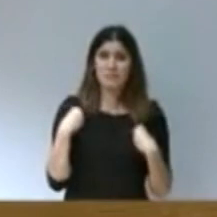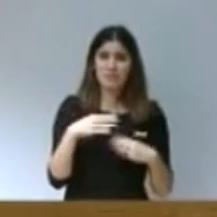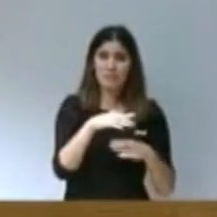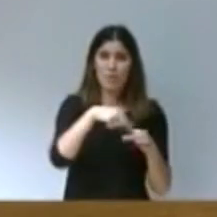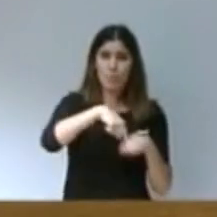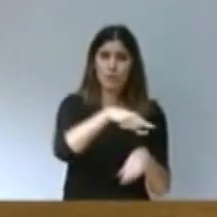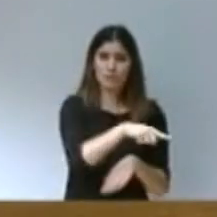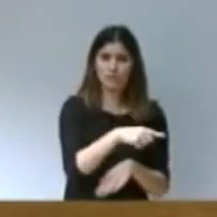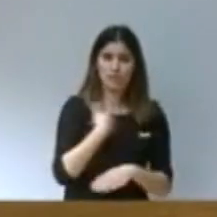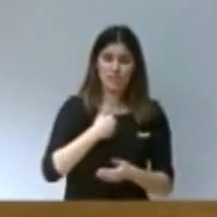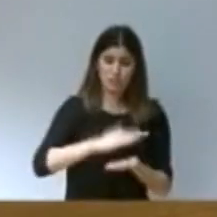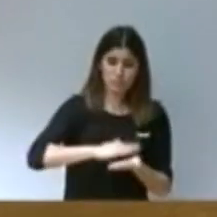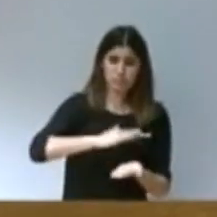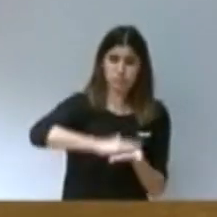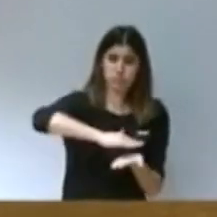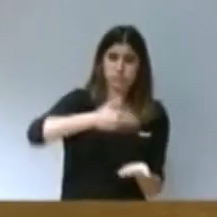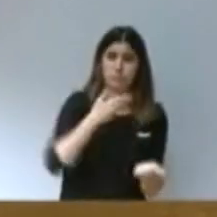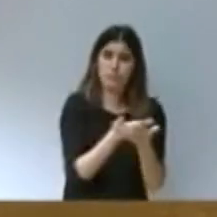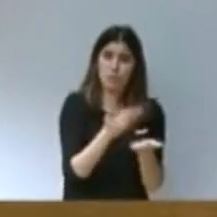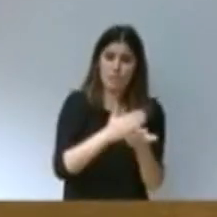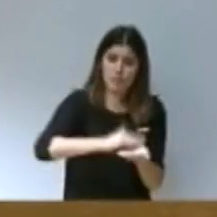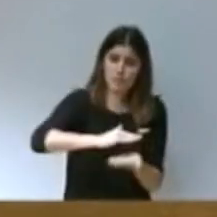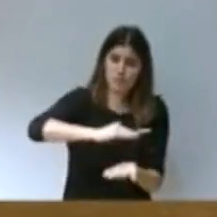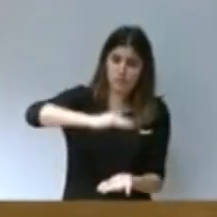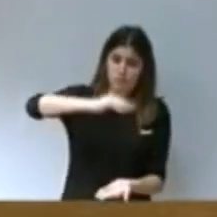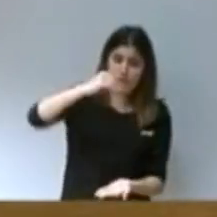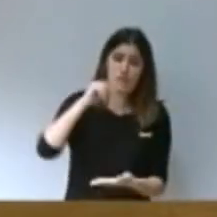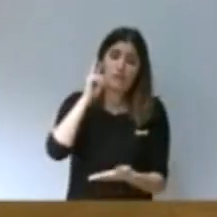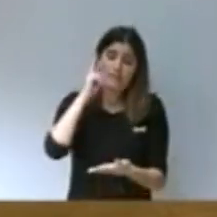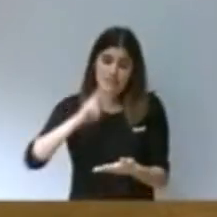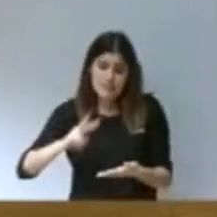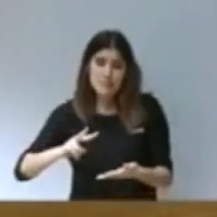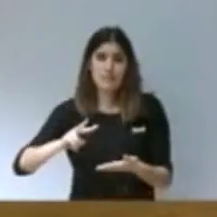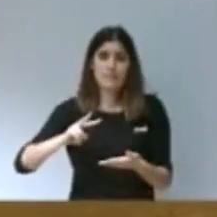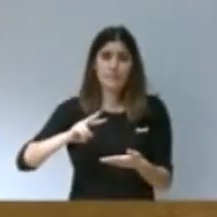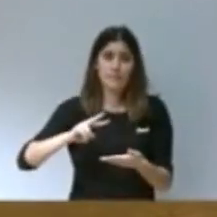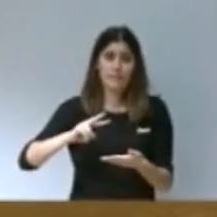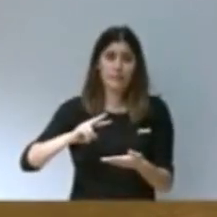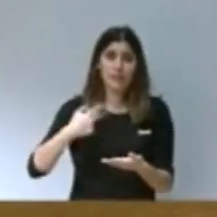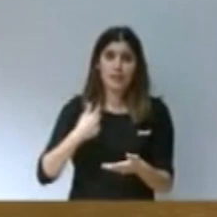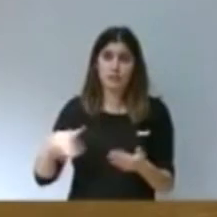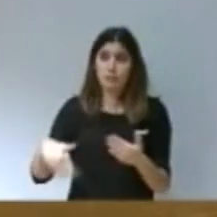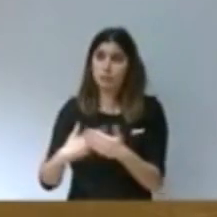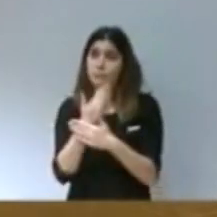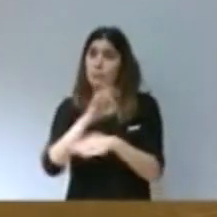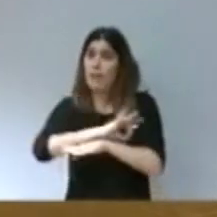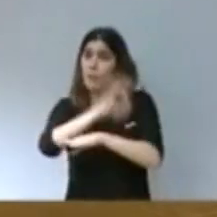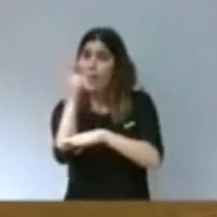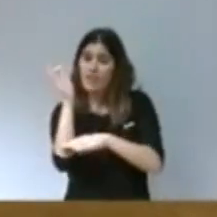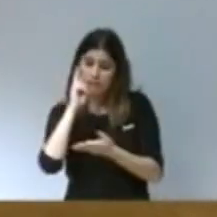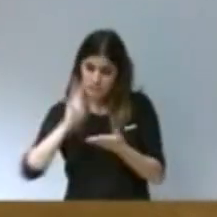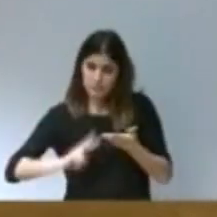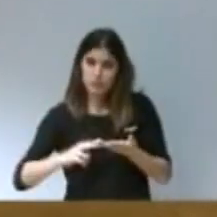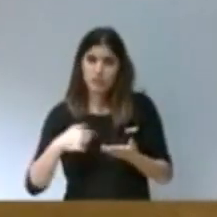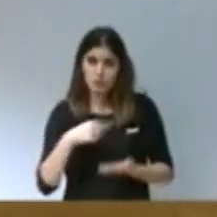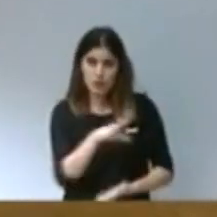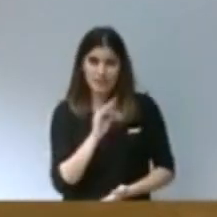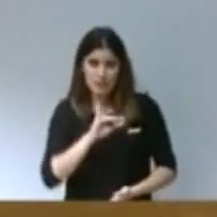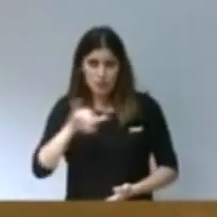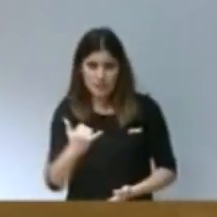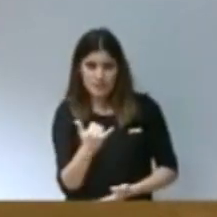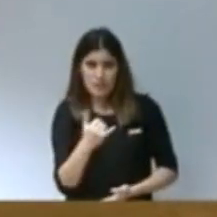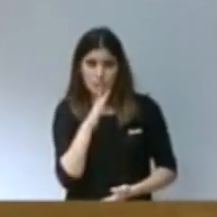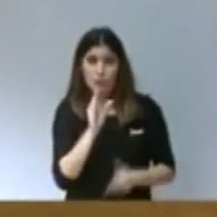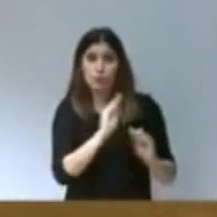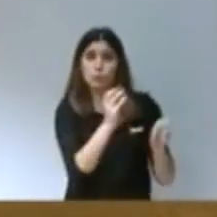i jo he demanat carpetes i carpetes i me les ha llegit fins a altes hores de la matinada. Si jo entenc que això és cansat,